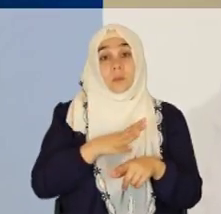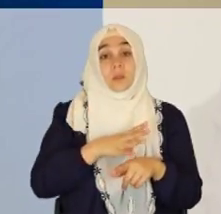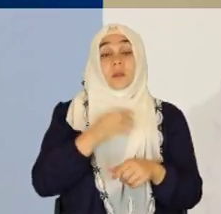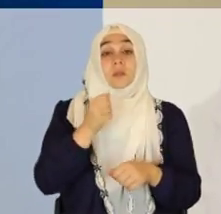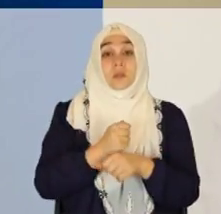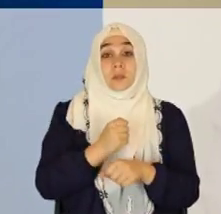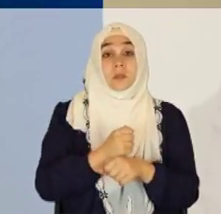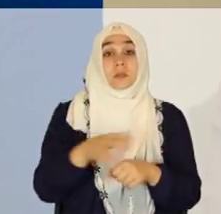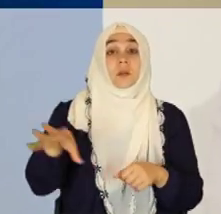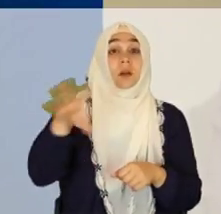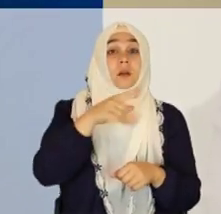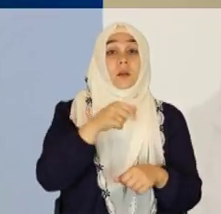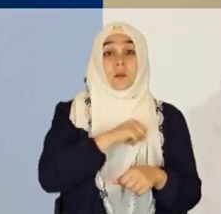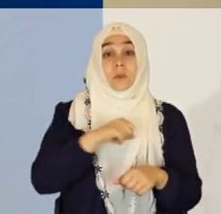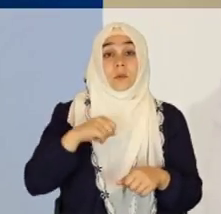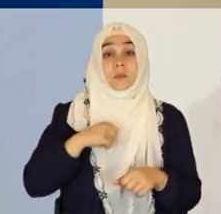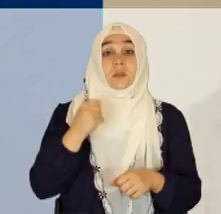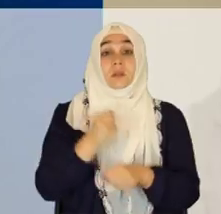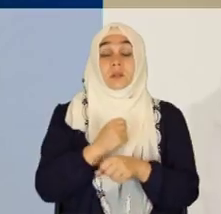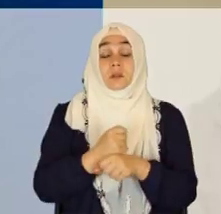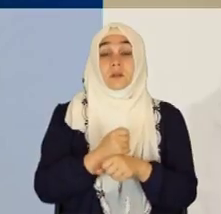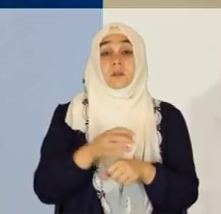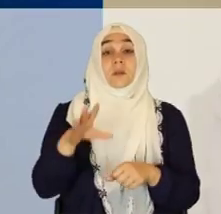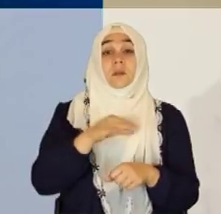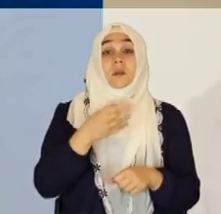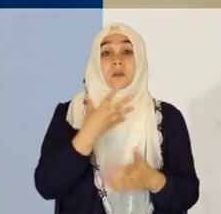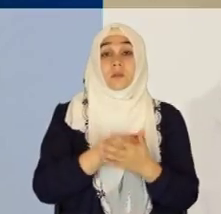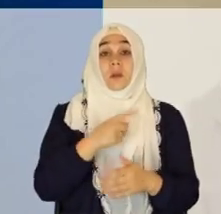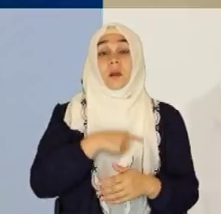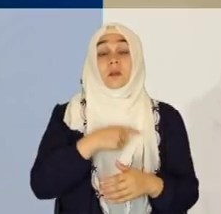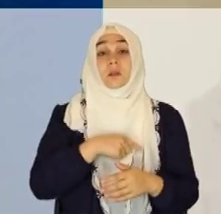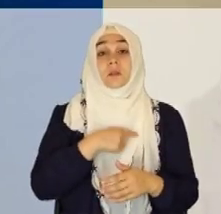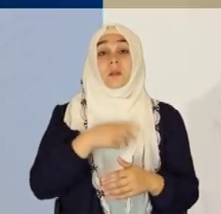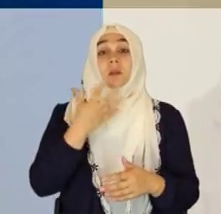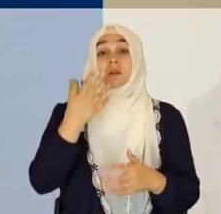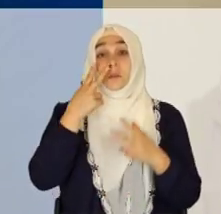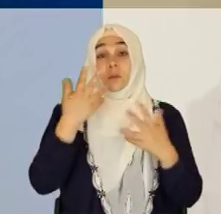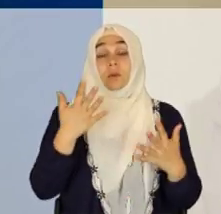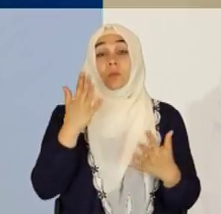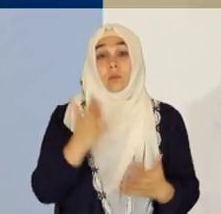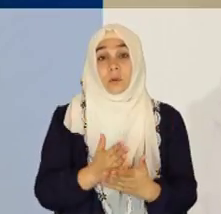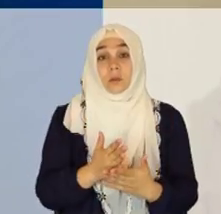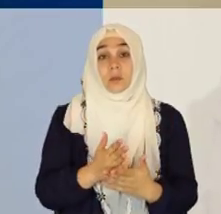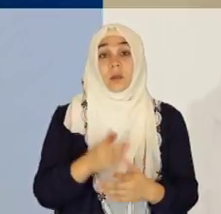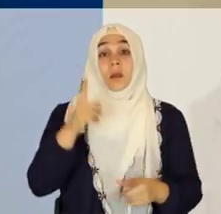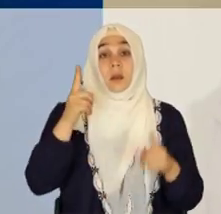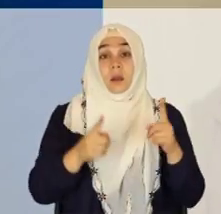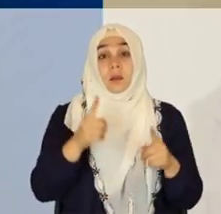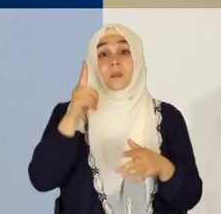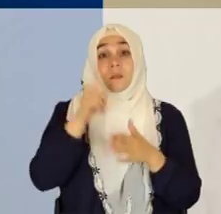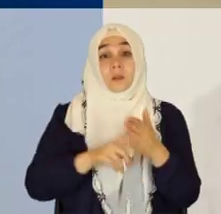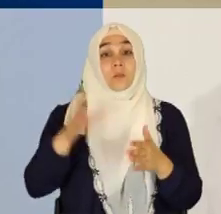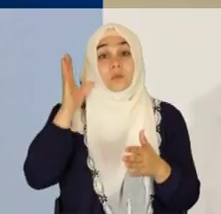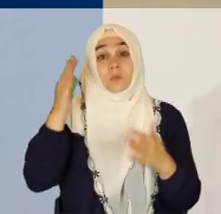kerak. Bu hammamizning vazifamiz. Ana shunda axloqimiz namoyon bo'ladi. Ana shunda haqiqiy